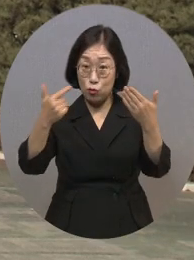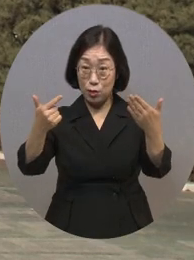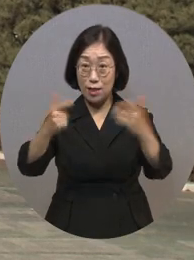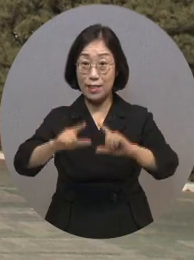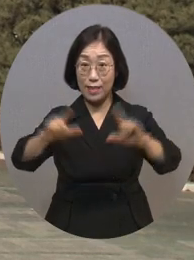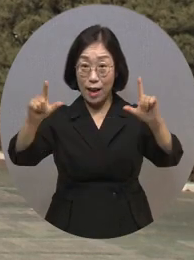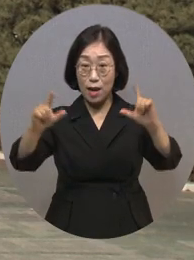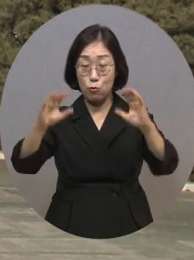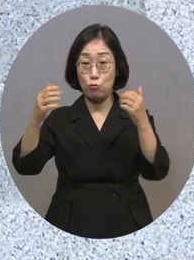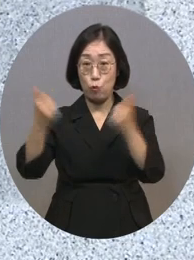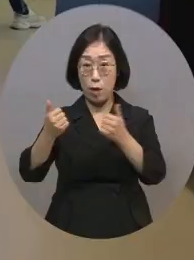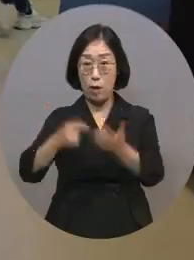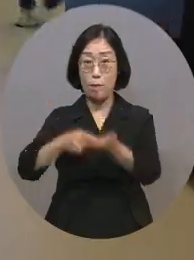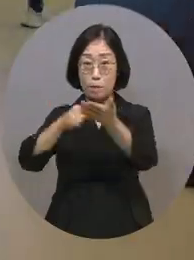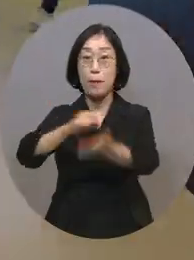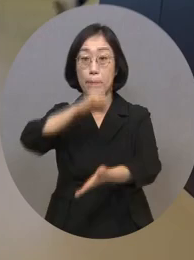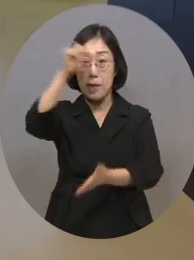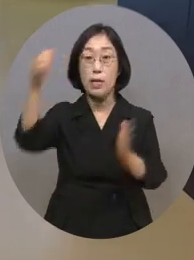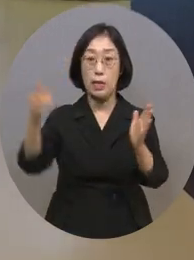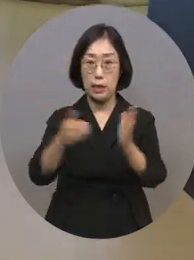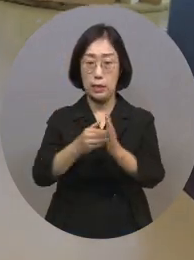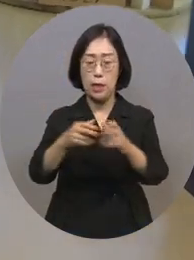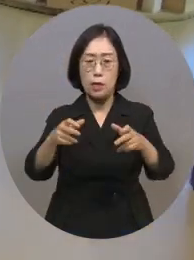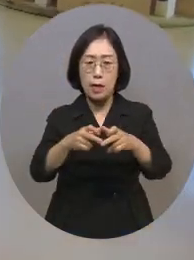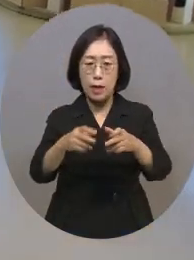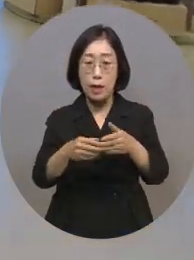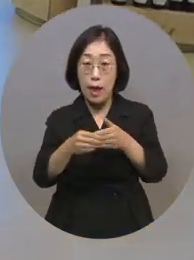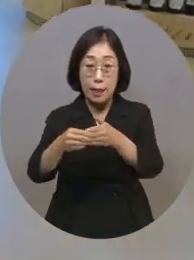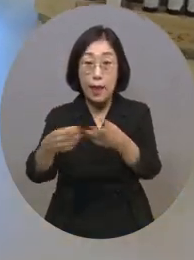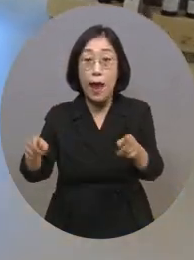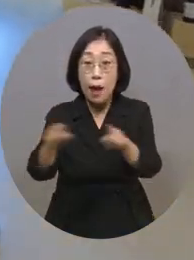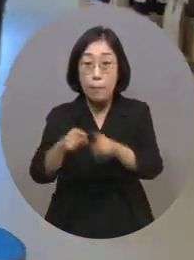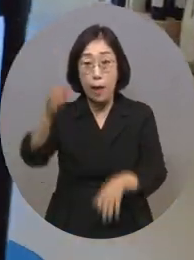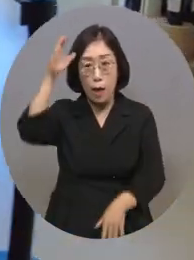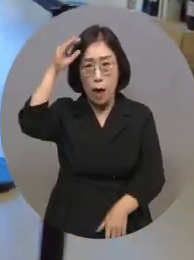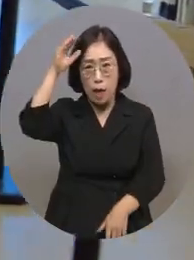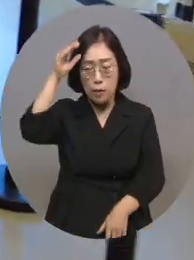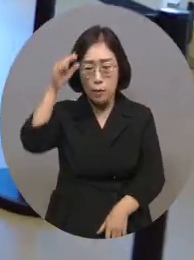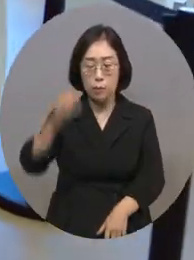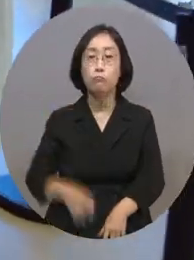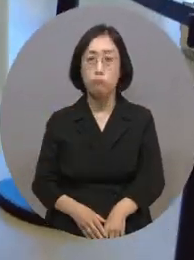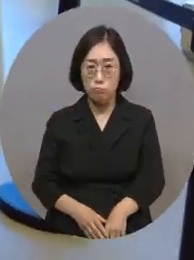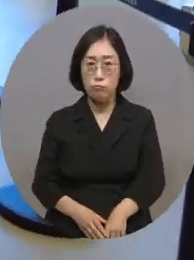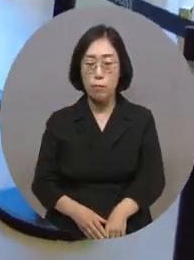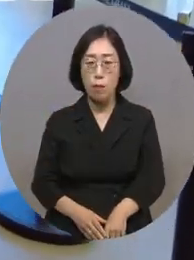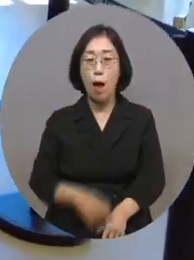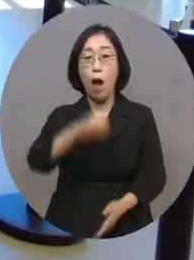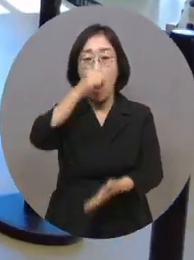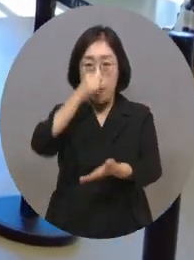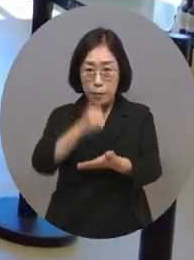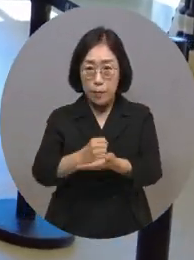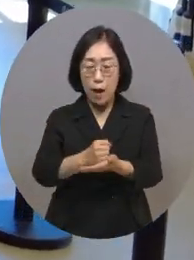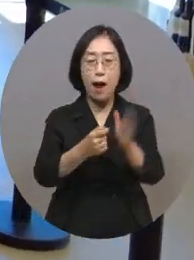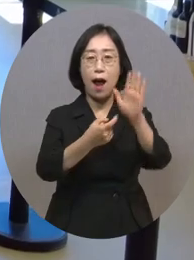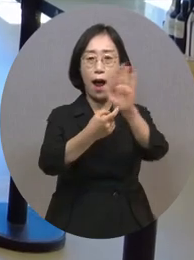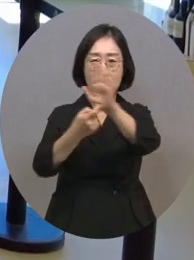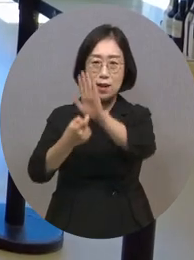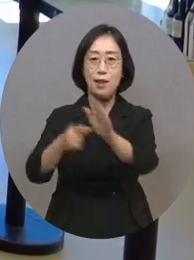본회의를 통과했습니다. 장애인 안내견 출입이 이해가 아닌 당연하다는 인식을 알리기